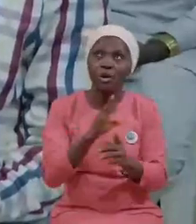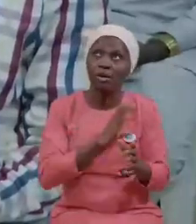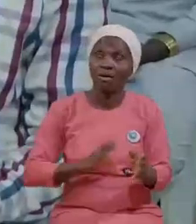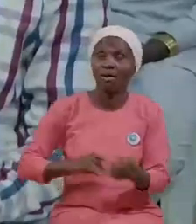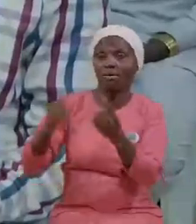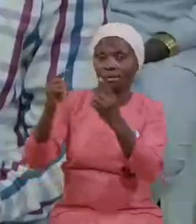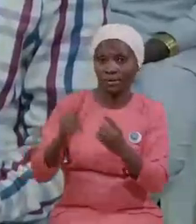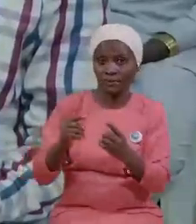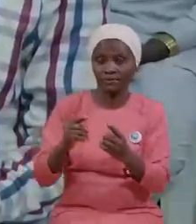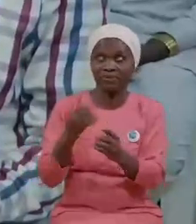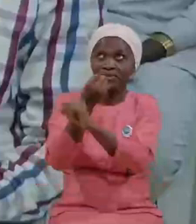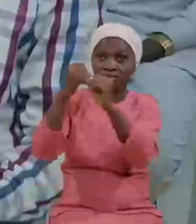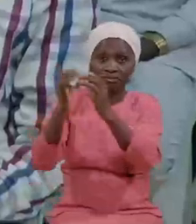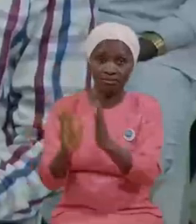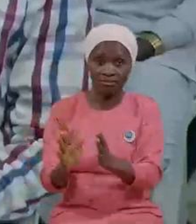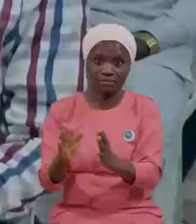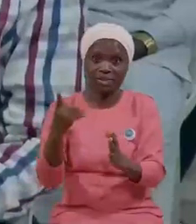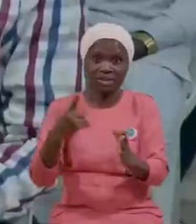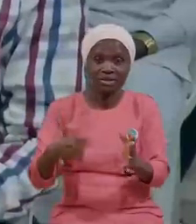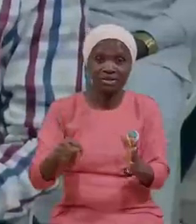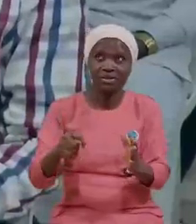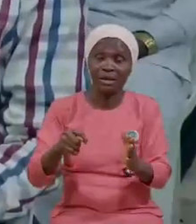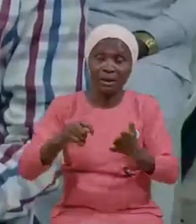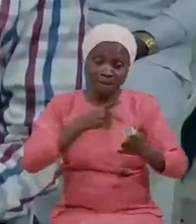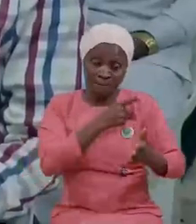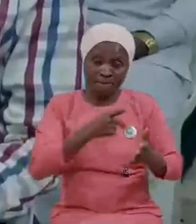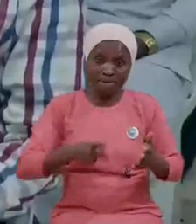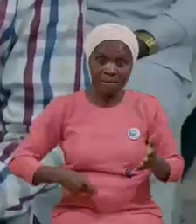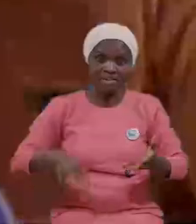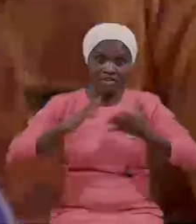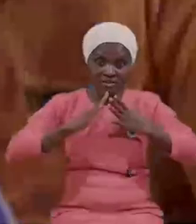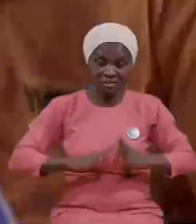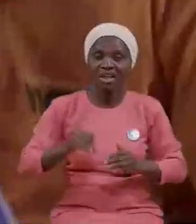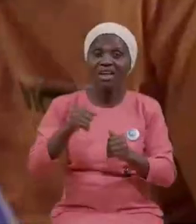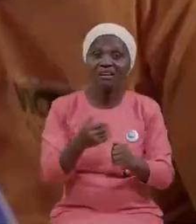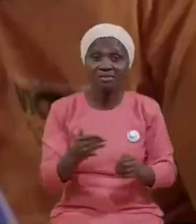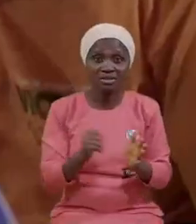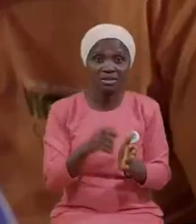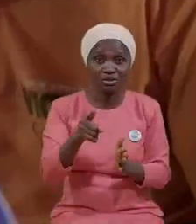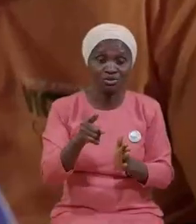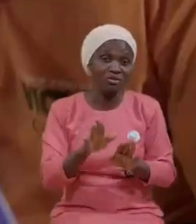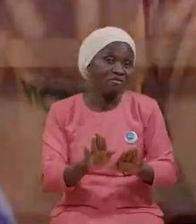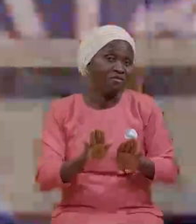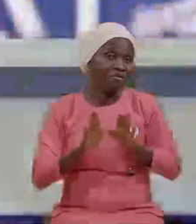le Prince de la paix, tout ce que tu crains, tu avais peur par le passé,